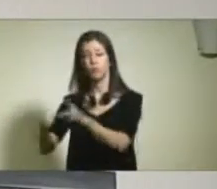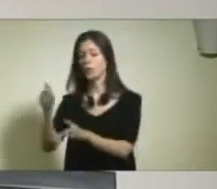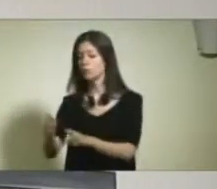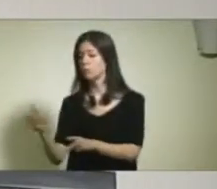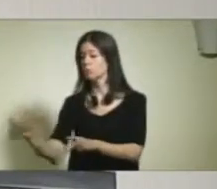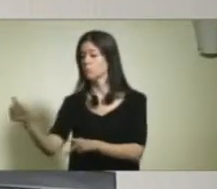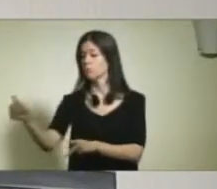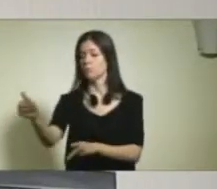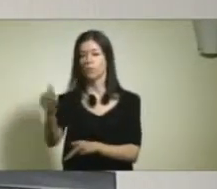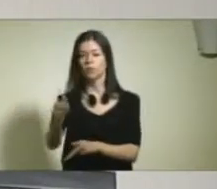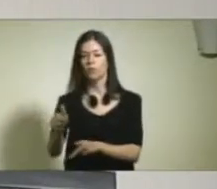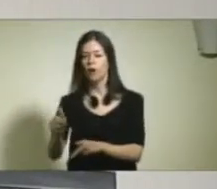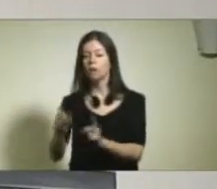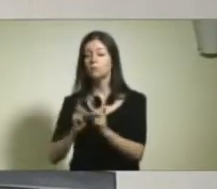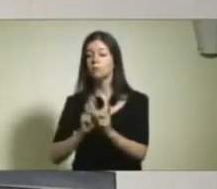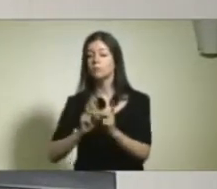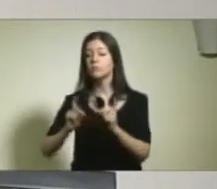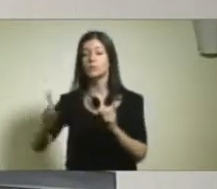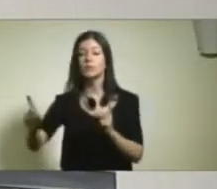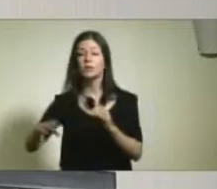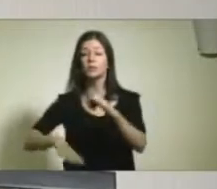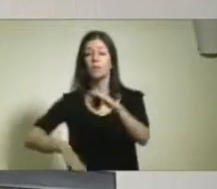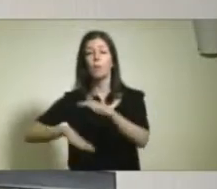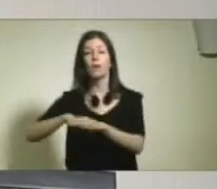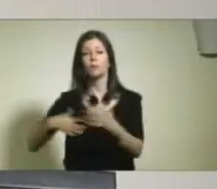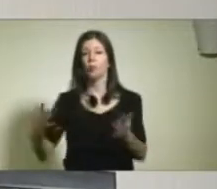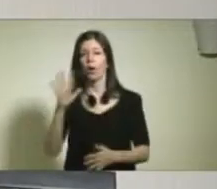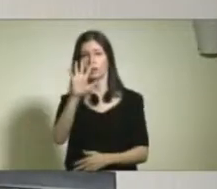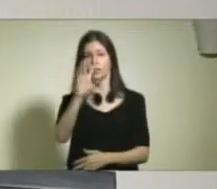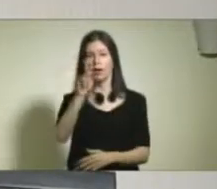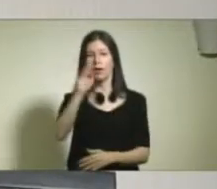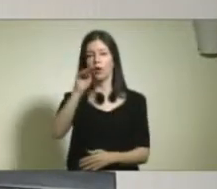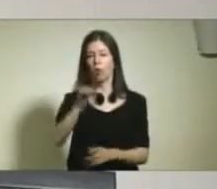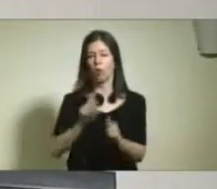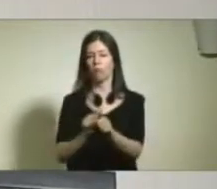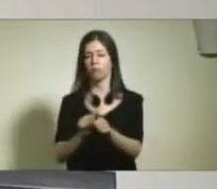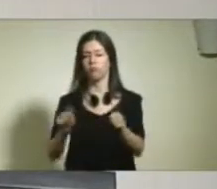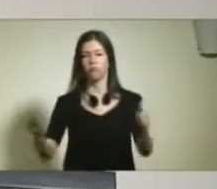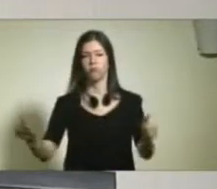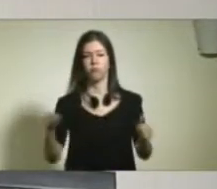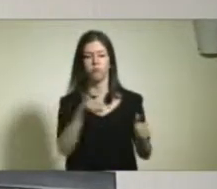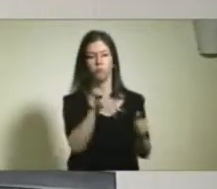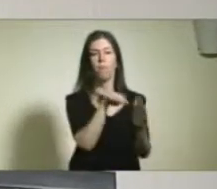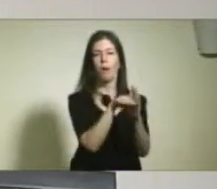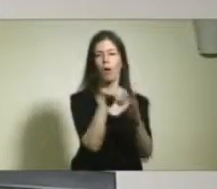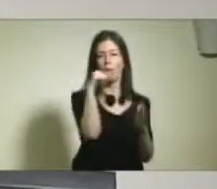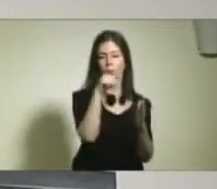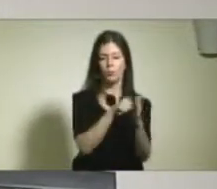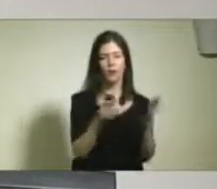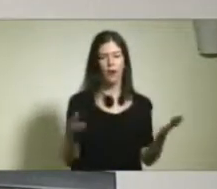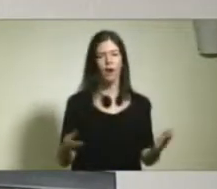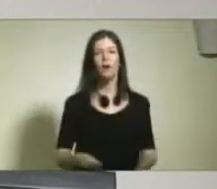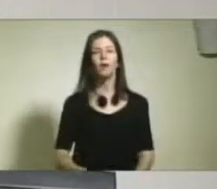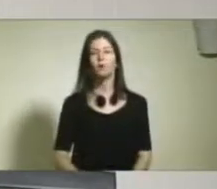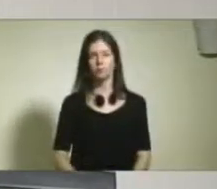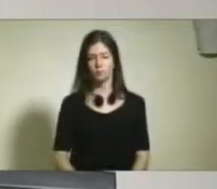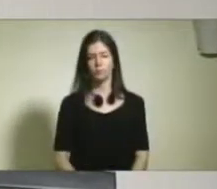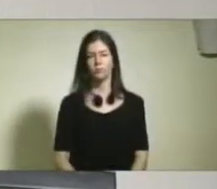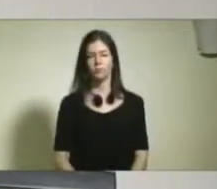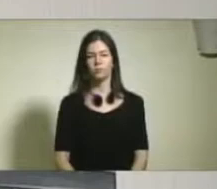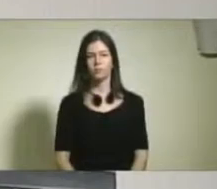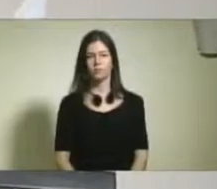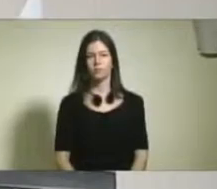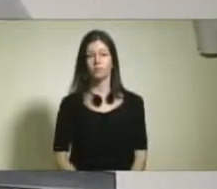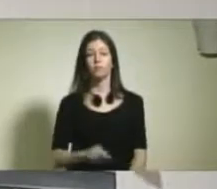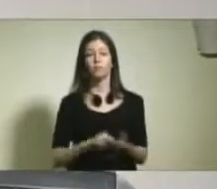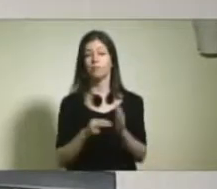être à distance supérieure de 5 km à un point de la Banque Postale. Donc, de ce fait,